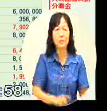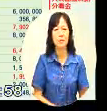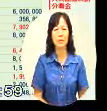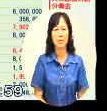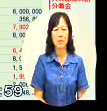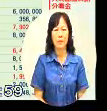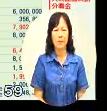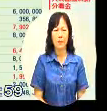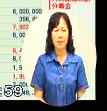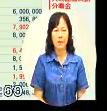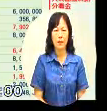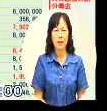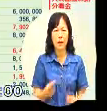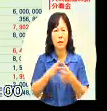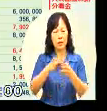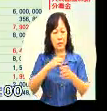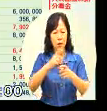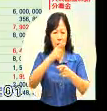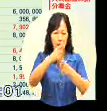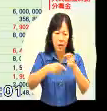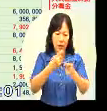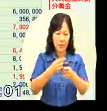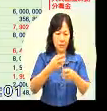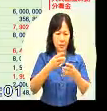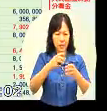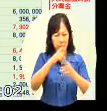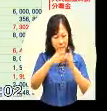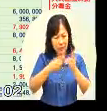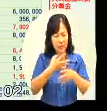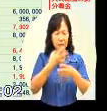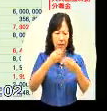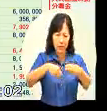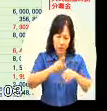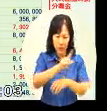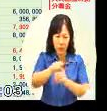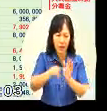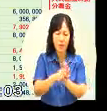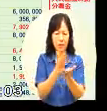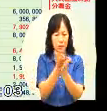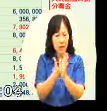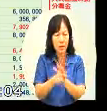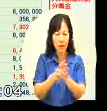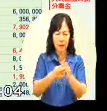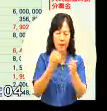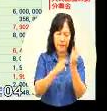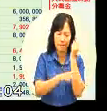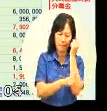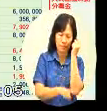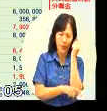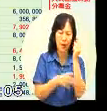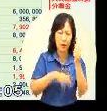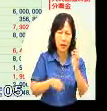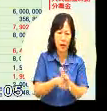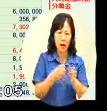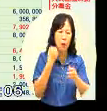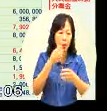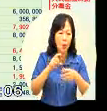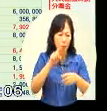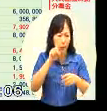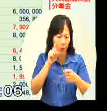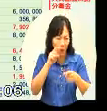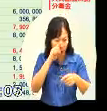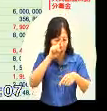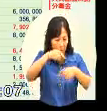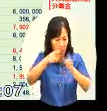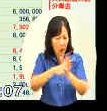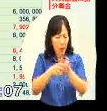名目啊，比如说呢，年节送礼，年节送礼，我刚刚念过地方制度法第52条，年节送礼呢，变了800万，